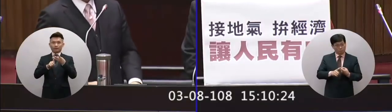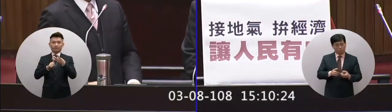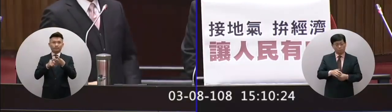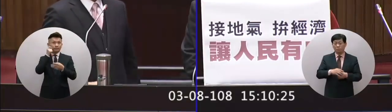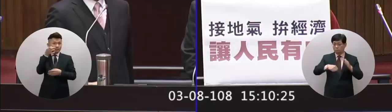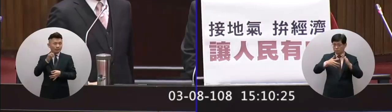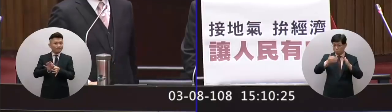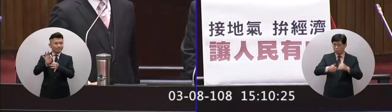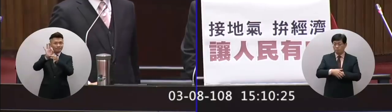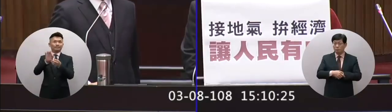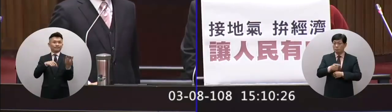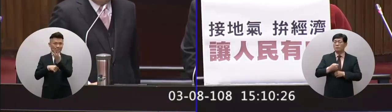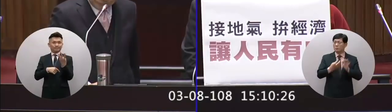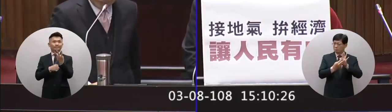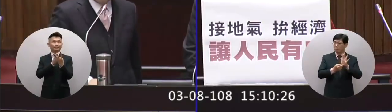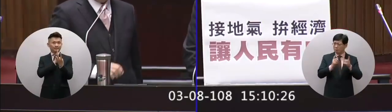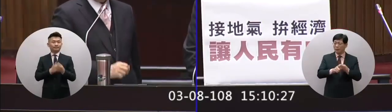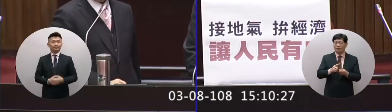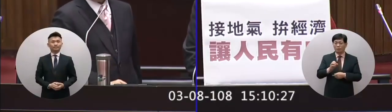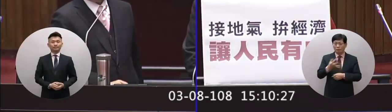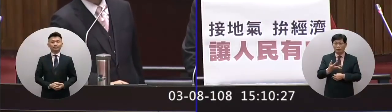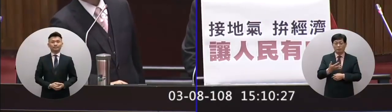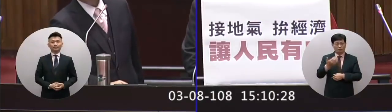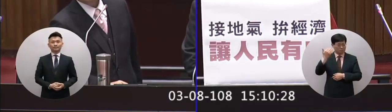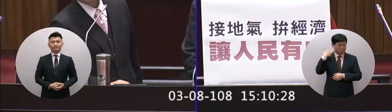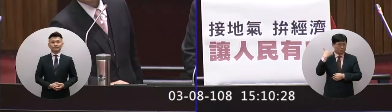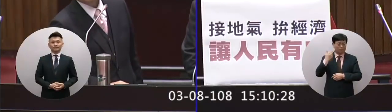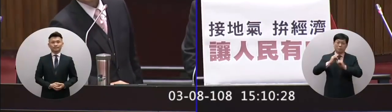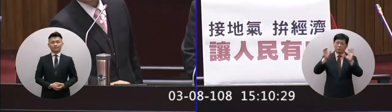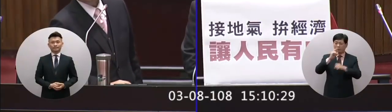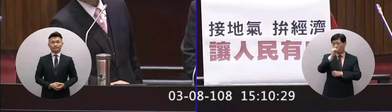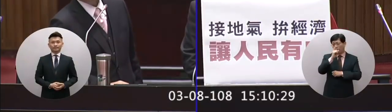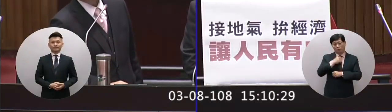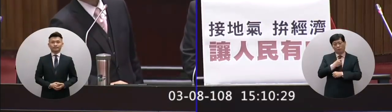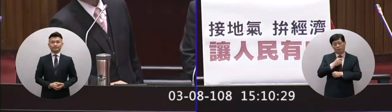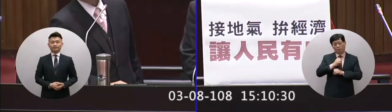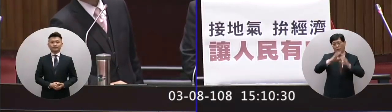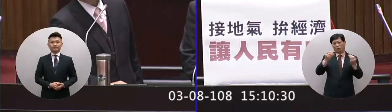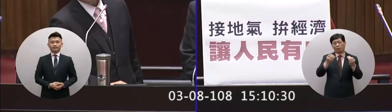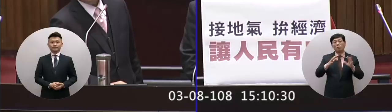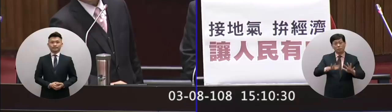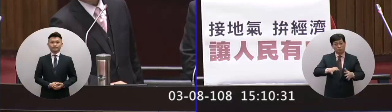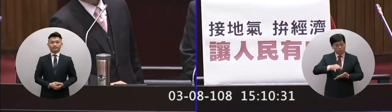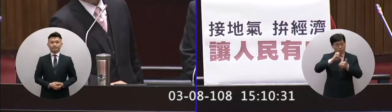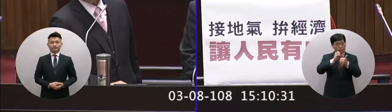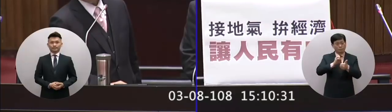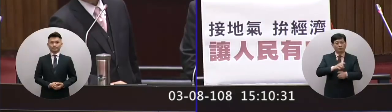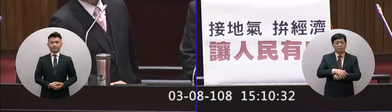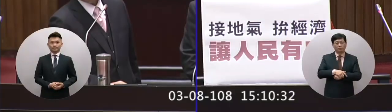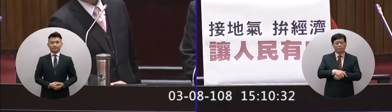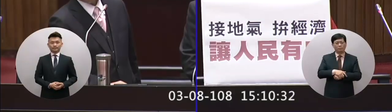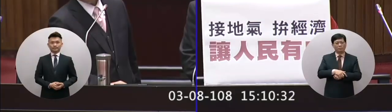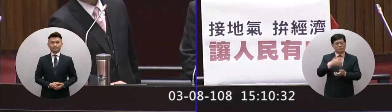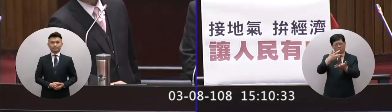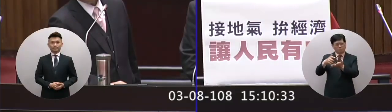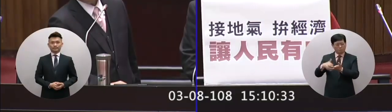是院长，安尼讲就对啊。是啊，那过去的宣传，咱拢无安尼讲，所以我今仔日特别来提出，是因为有